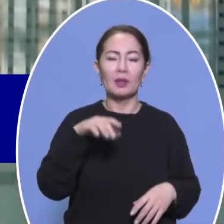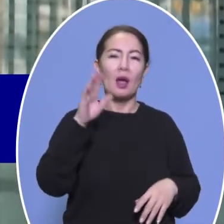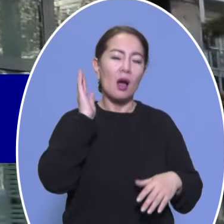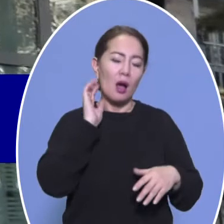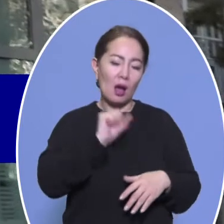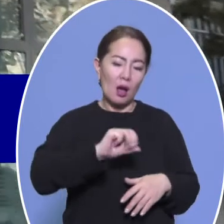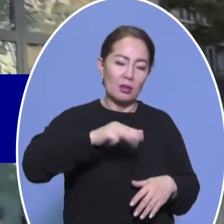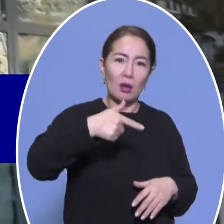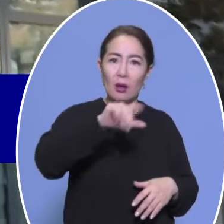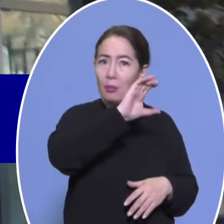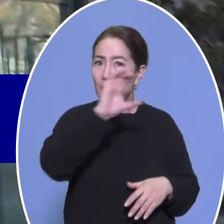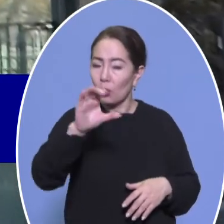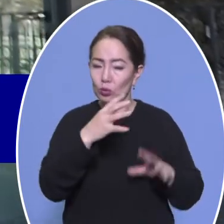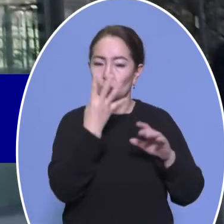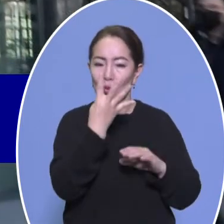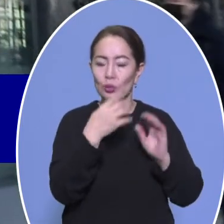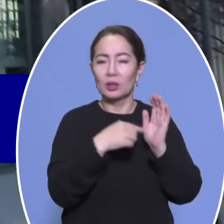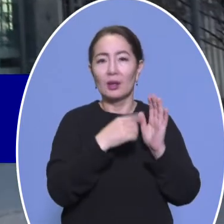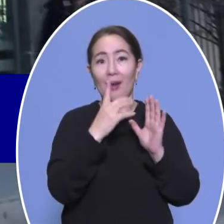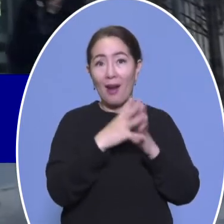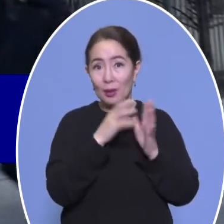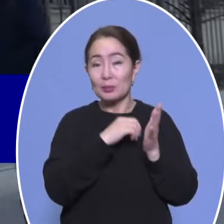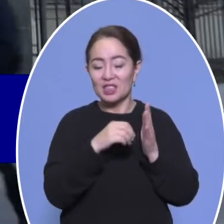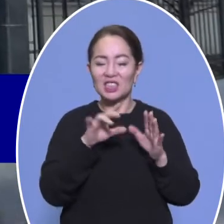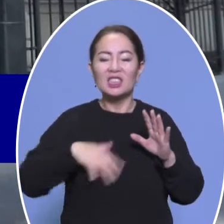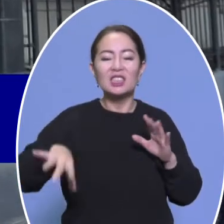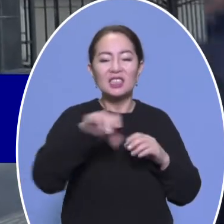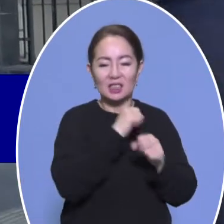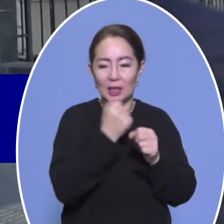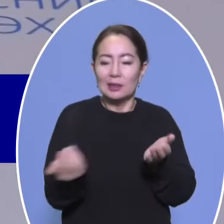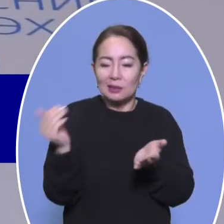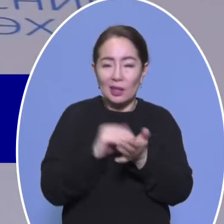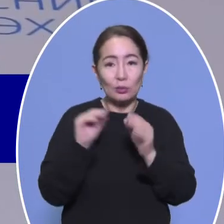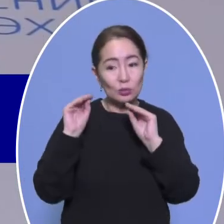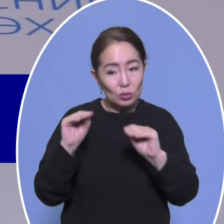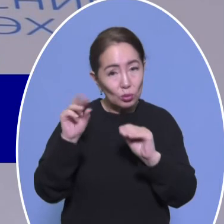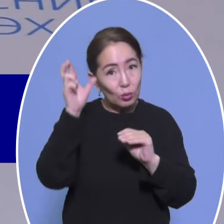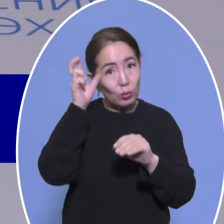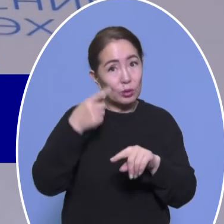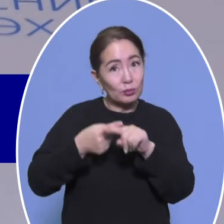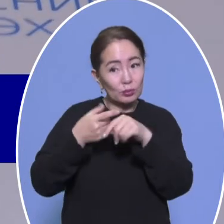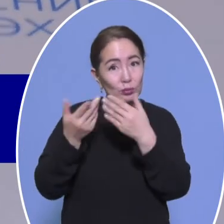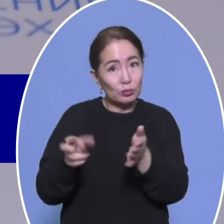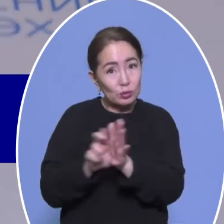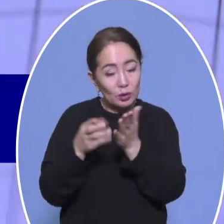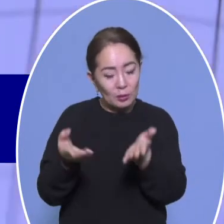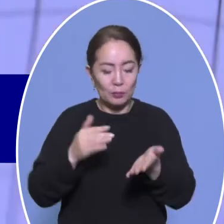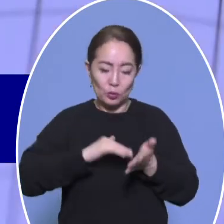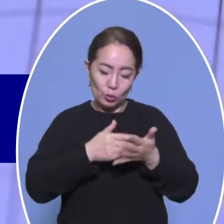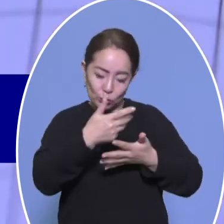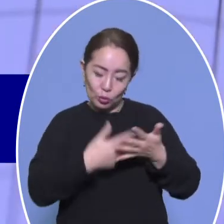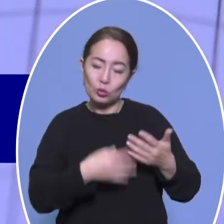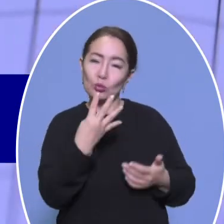хүнсний хөтөлбөрийн 4-1-ийн 10%-асан нийтийн албаны албан тушаалтны давтан сурах боломжийг бүрдүүлэх, тус хөтөлбөрийг хэрэгжүүлэх арга хэмжээний төлөвлөгөөний